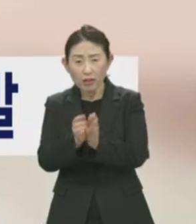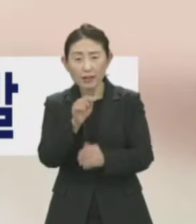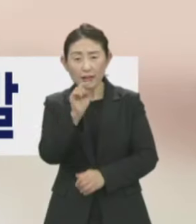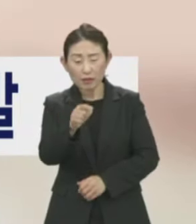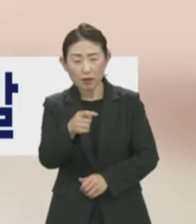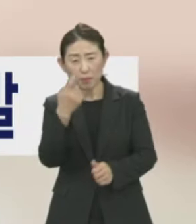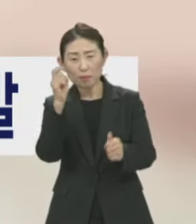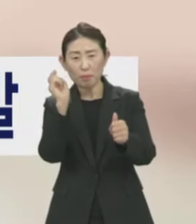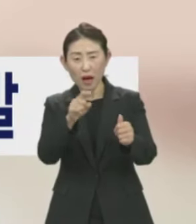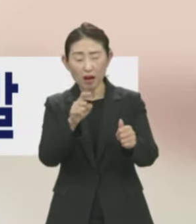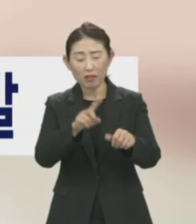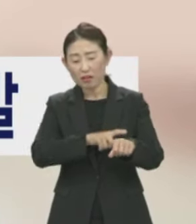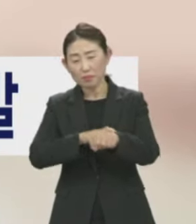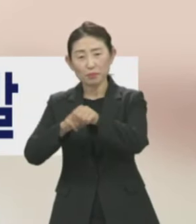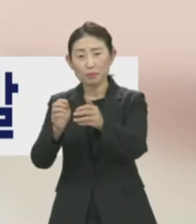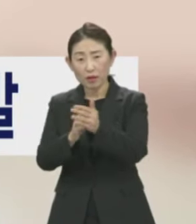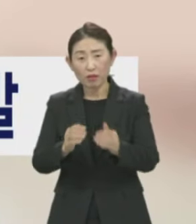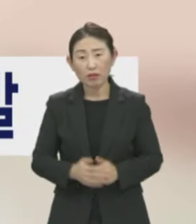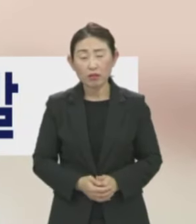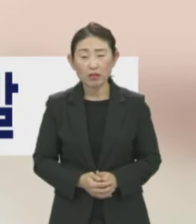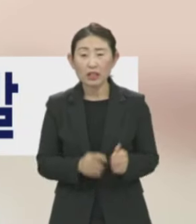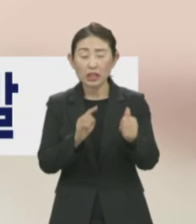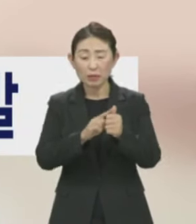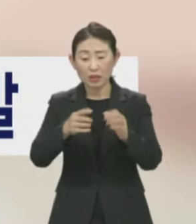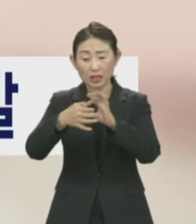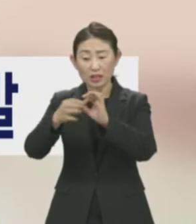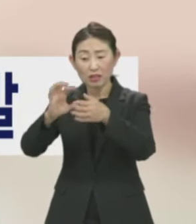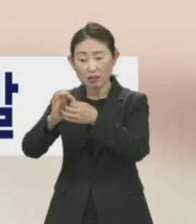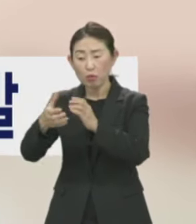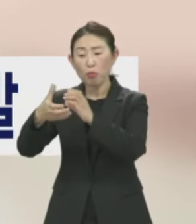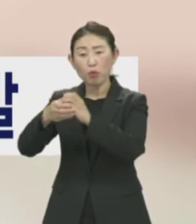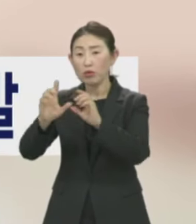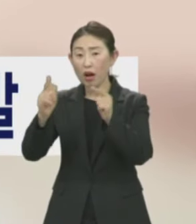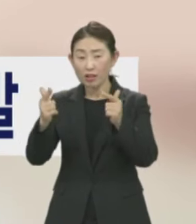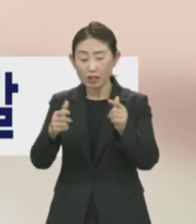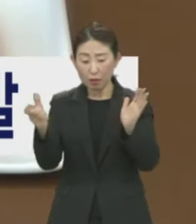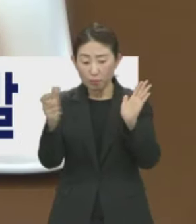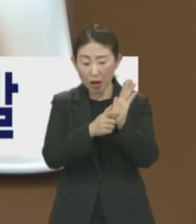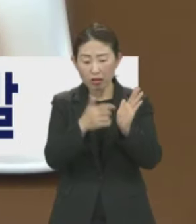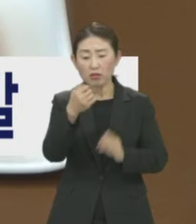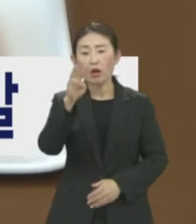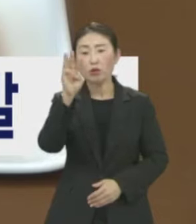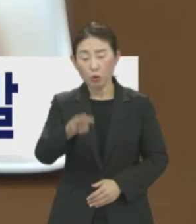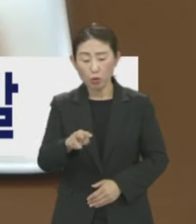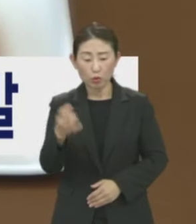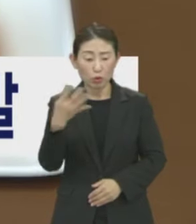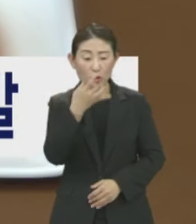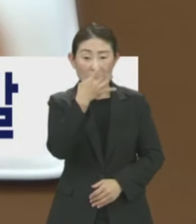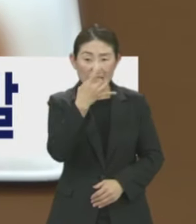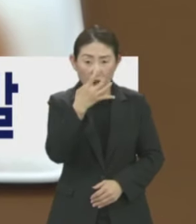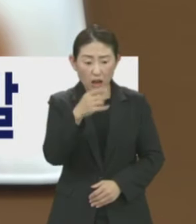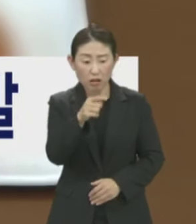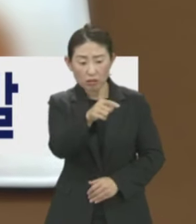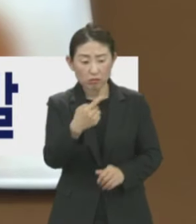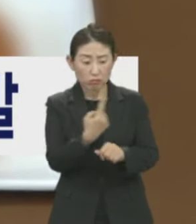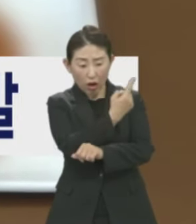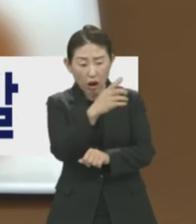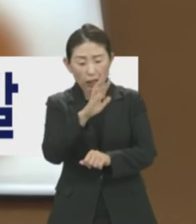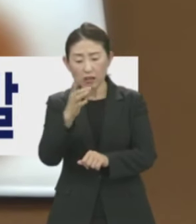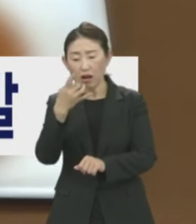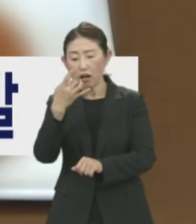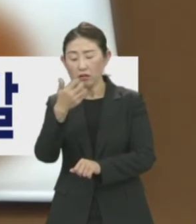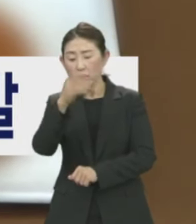형사 입건됐습니다. A씨는 그리스산 복숭아를 세종시 복숭아로, 다른 지방쌀을 세종시 쌀로 원산지를